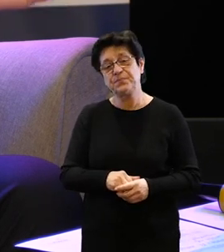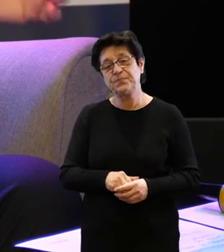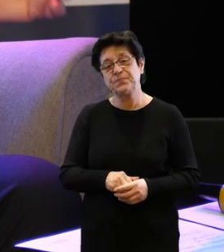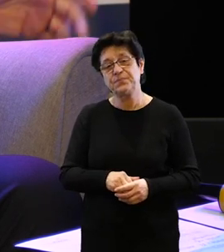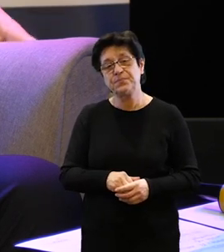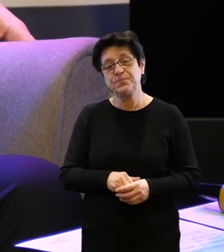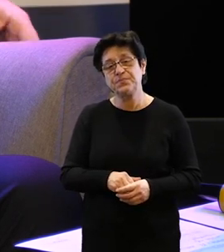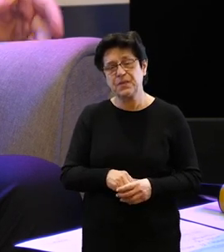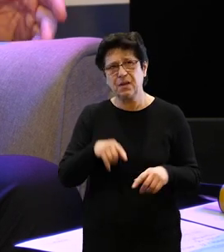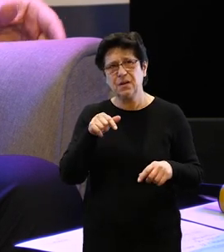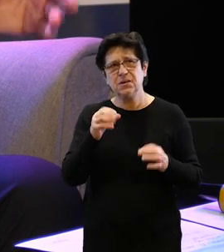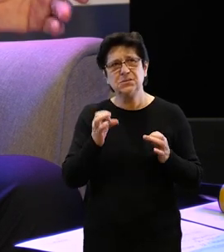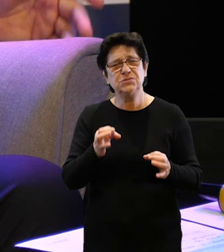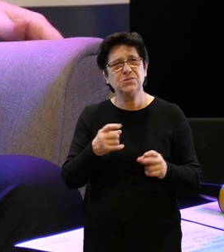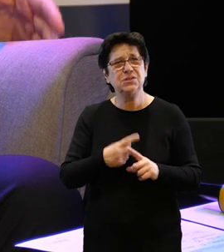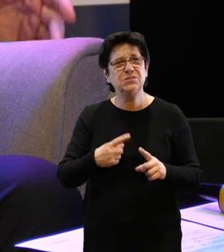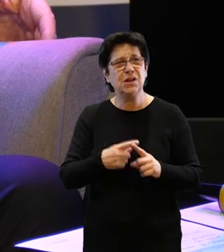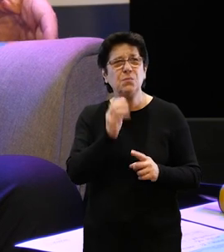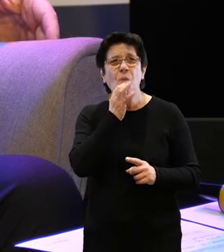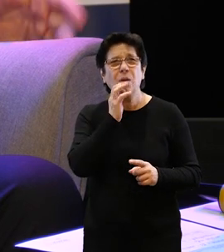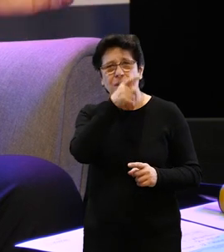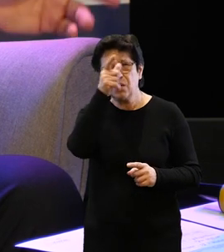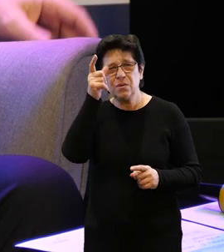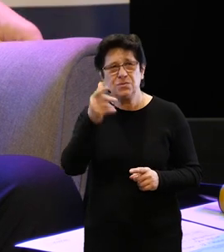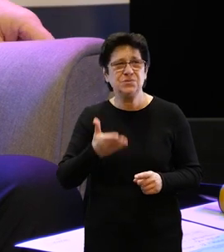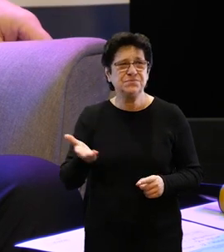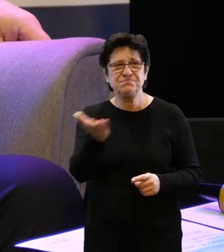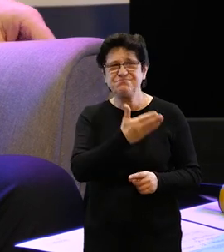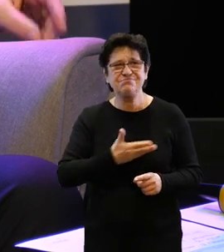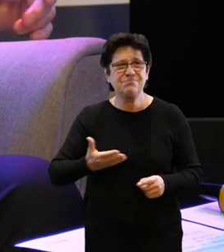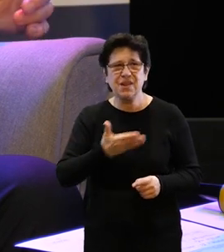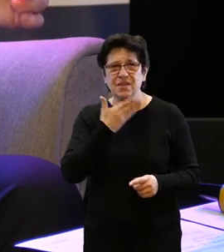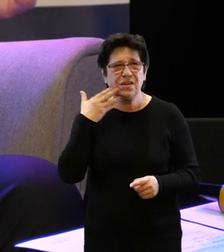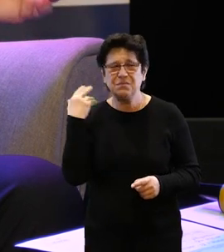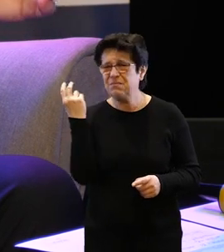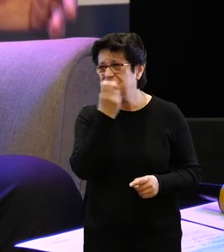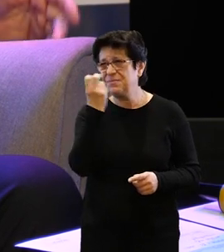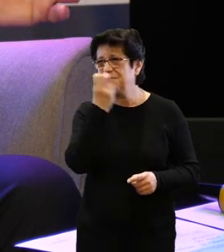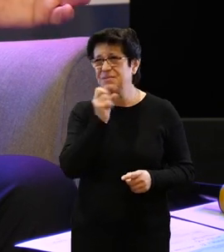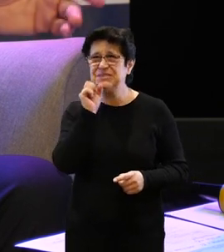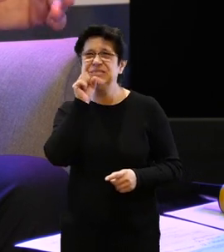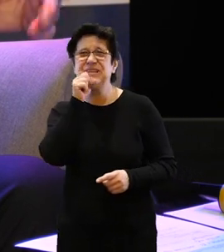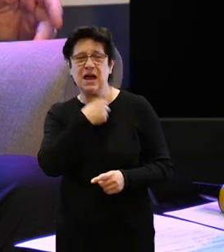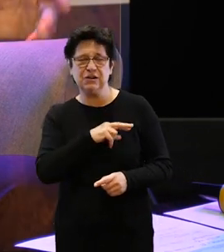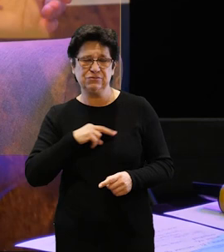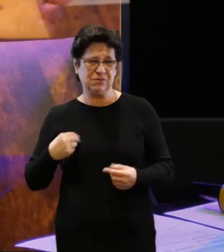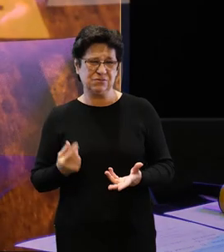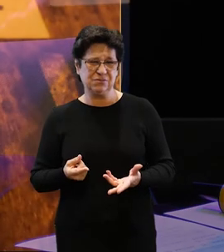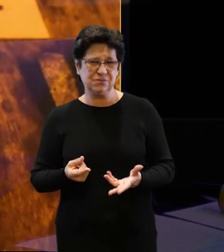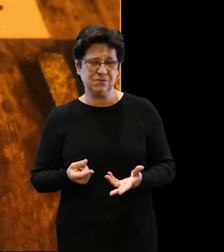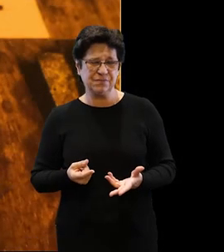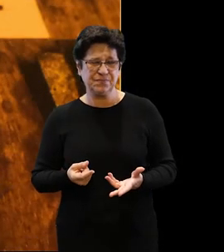część młodych ludzi nie jest zainteresowanych starymi rzeczami oni chcą mieć takie rzeczy jakie miała babcia